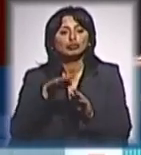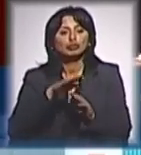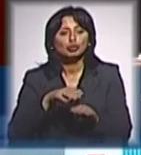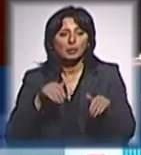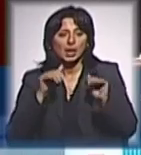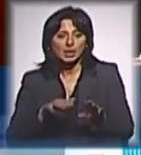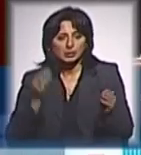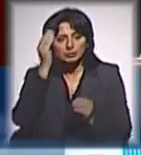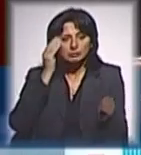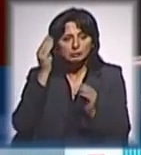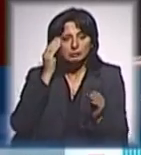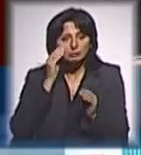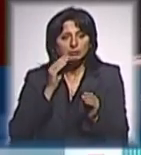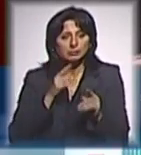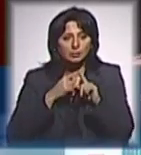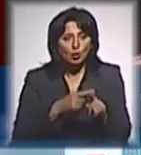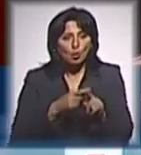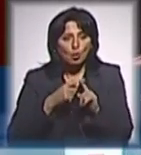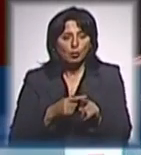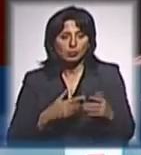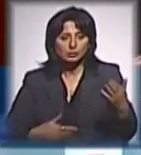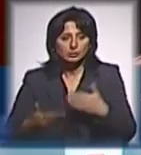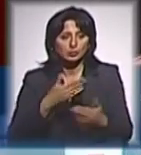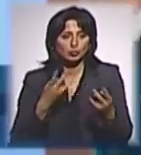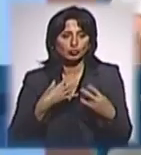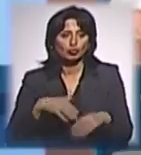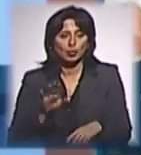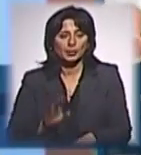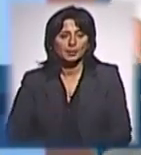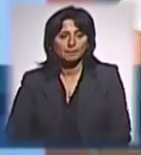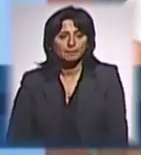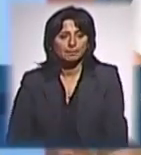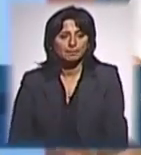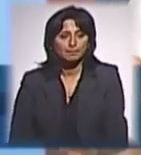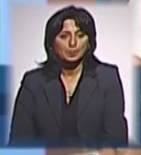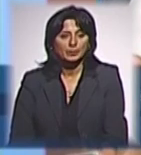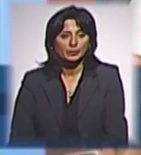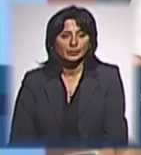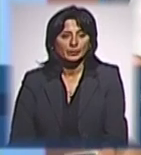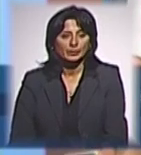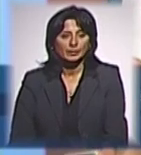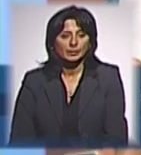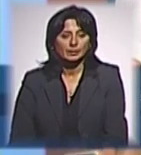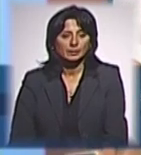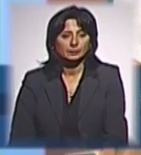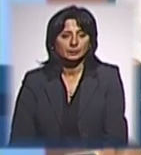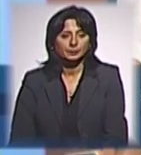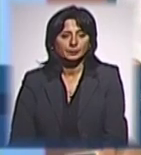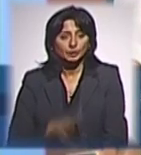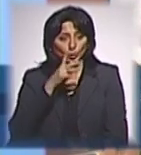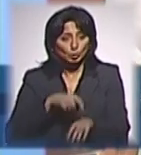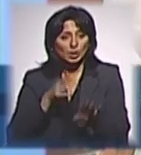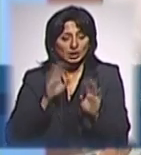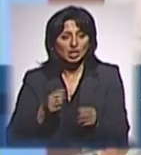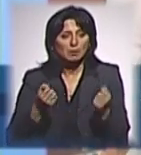რიგი გადაწყვეტილებები მივიღოთ კომპრომისის და კონსენსუსის საფუძველზე. სიტი პარკზე მაშინ აუცილებლად თუ დაგვჭირდა